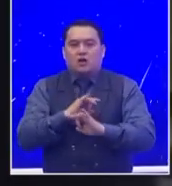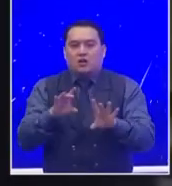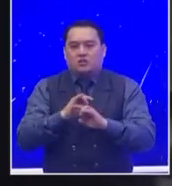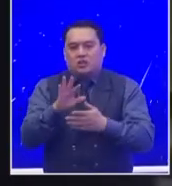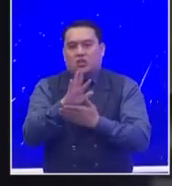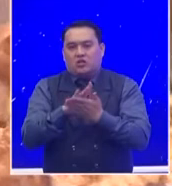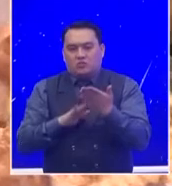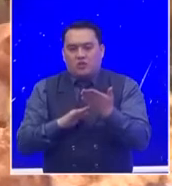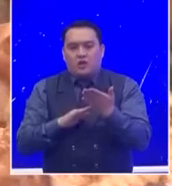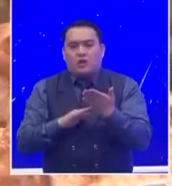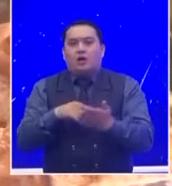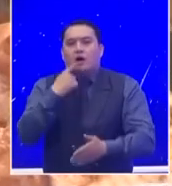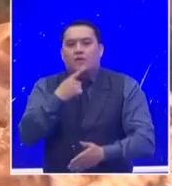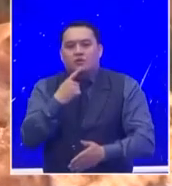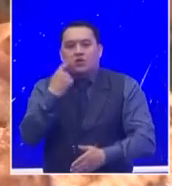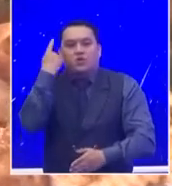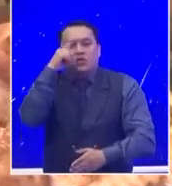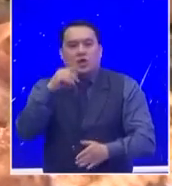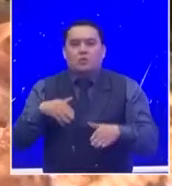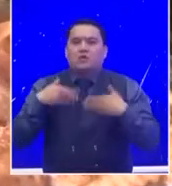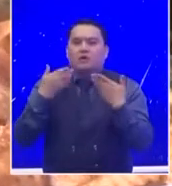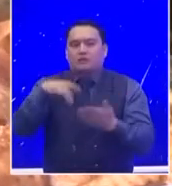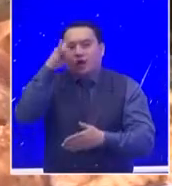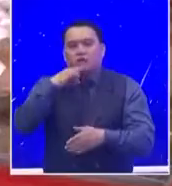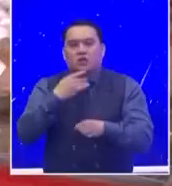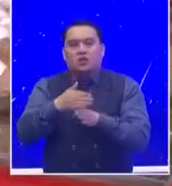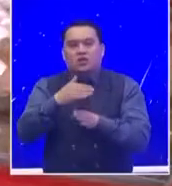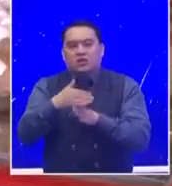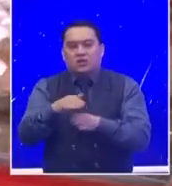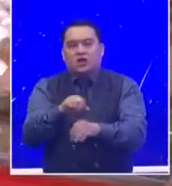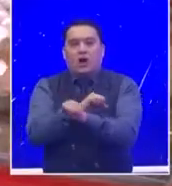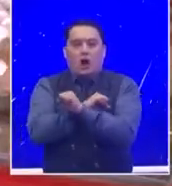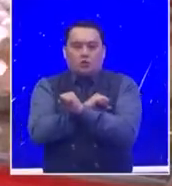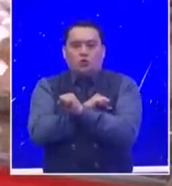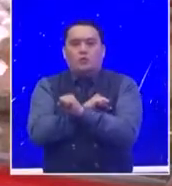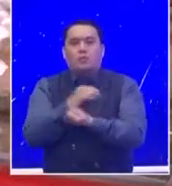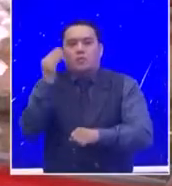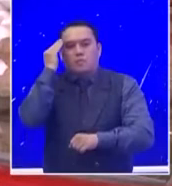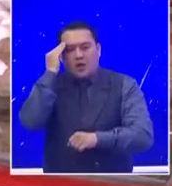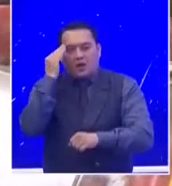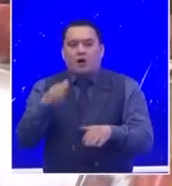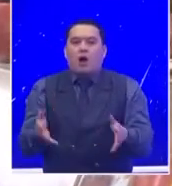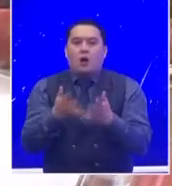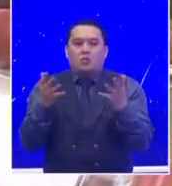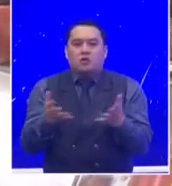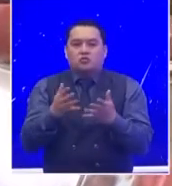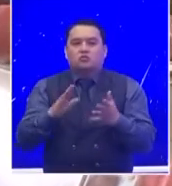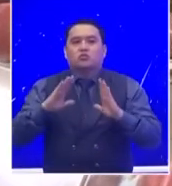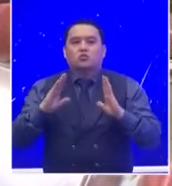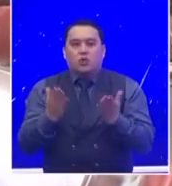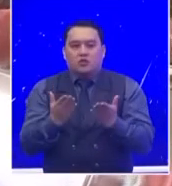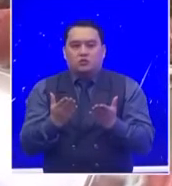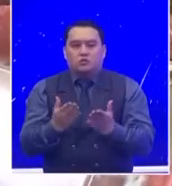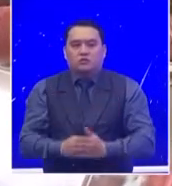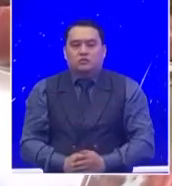Мадиев. Он также высказался об идее предоставления казахстанцам кредитных каникул. Ряд мер рассматривается, чтобы облегчить данную сложившуюся